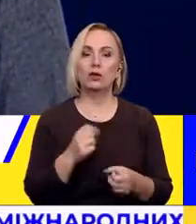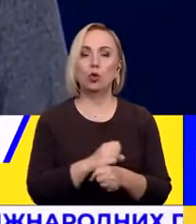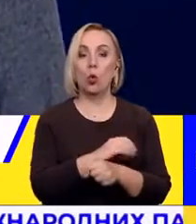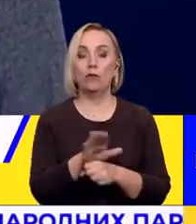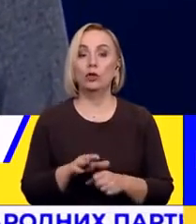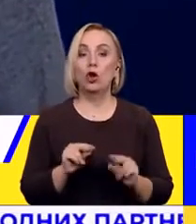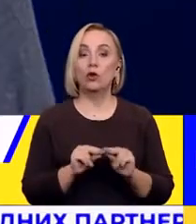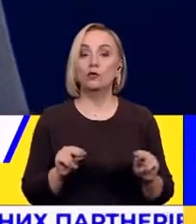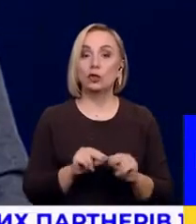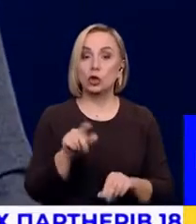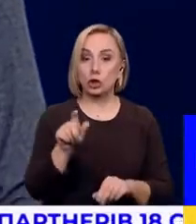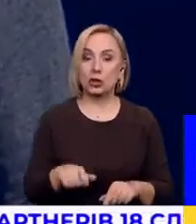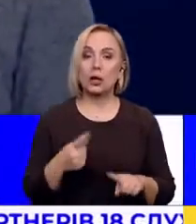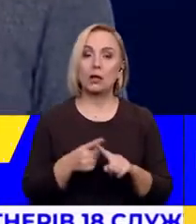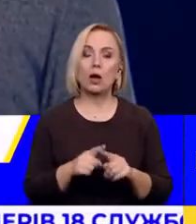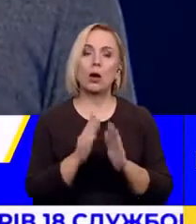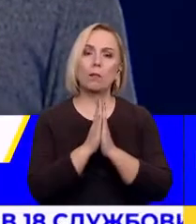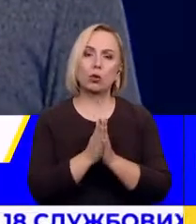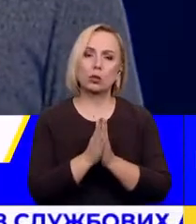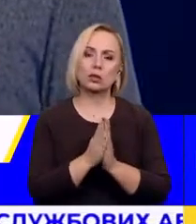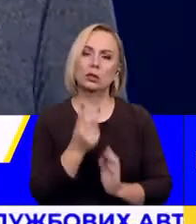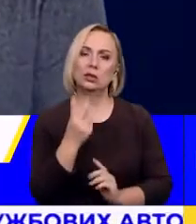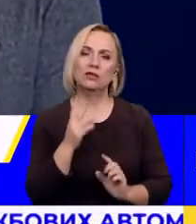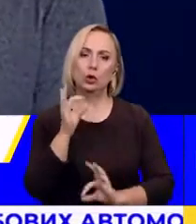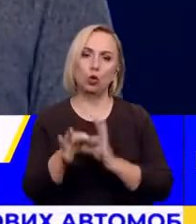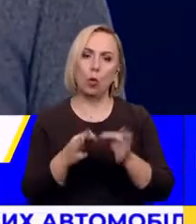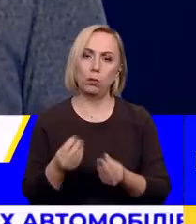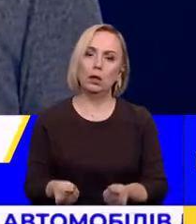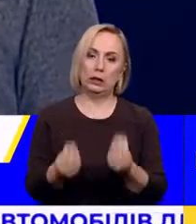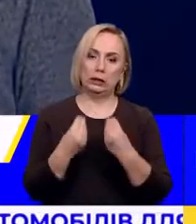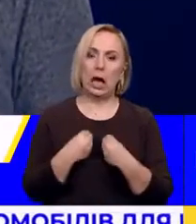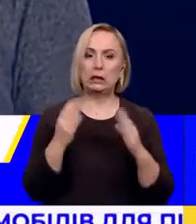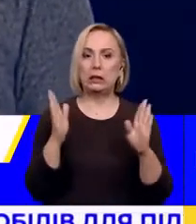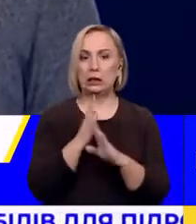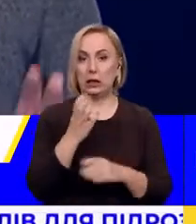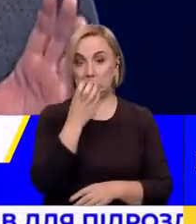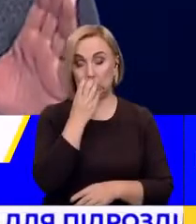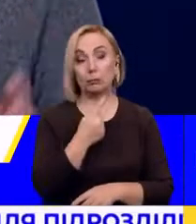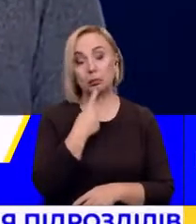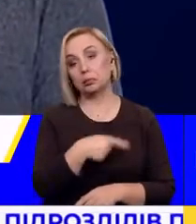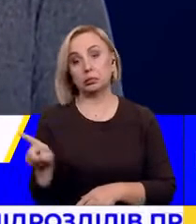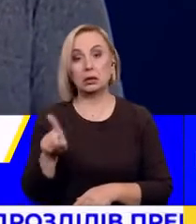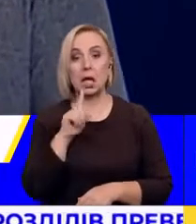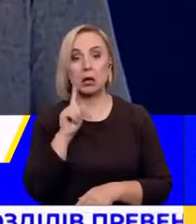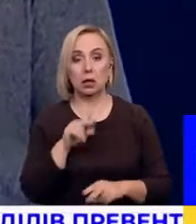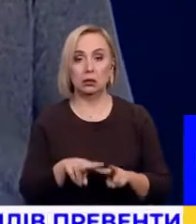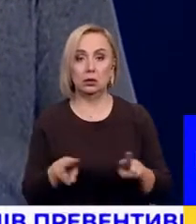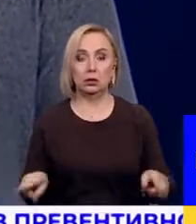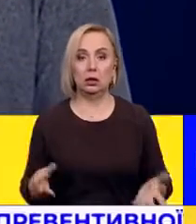яка просила там добу чи 2 доби просила кисень. От цього я бажаю Зеленському. А з усім